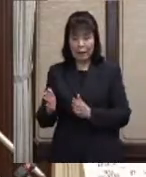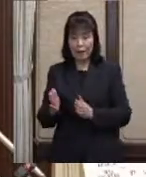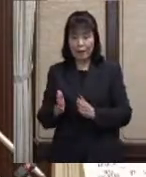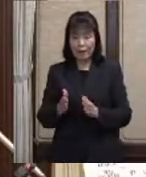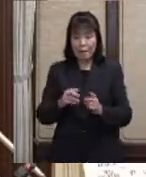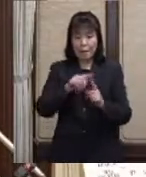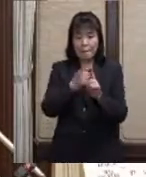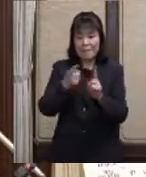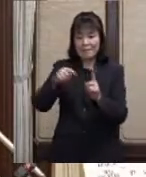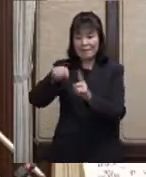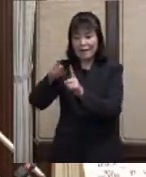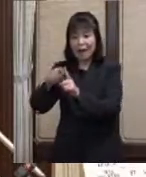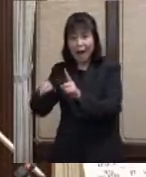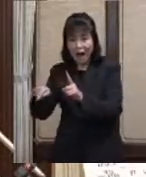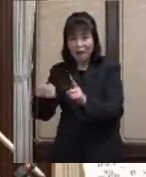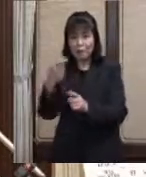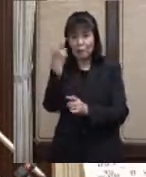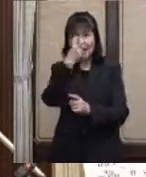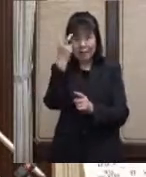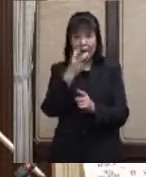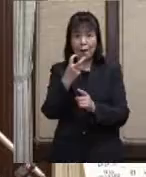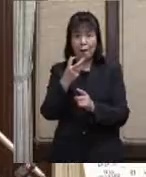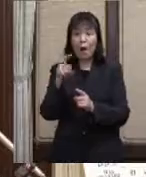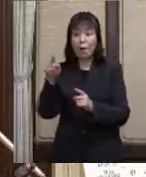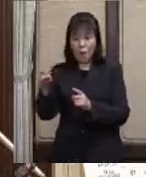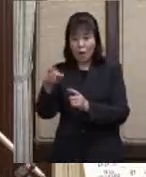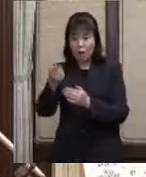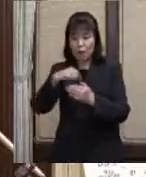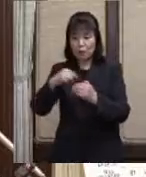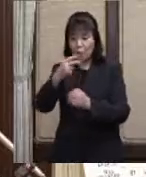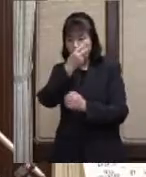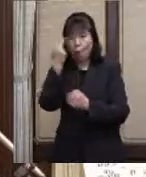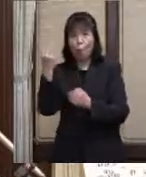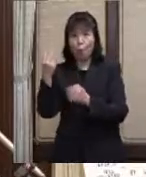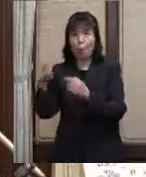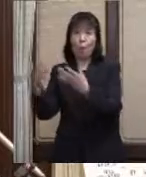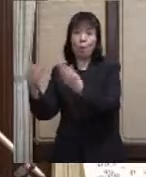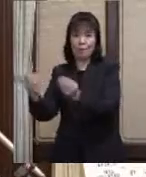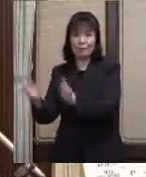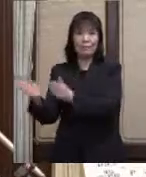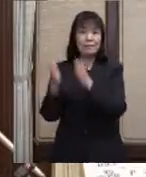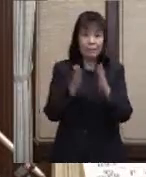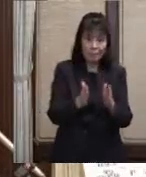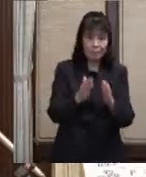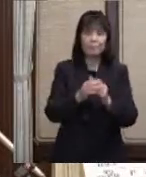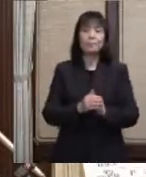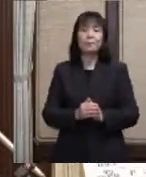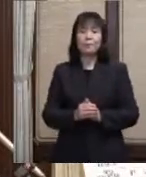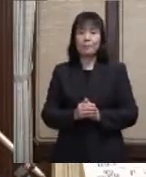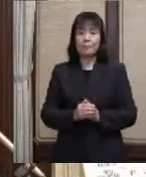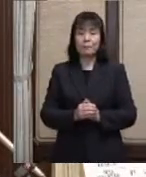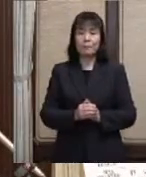この PCR 検査なんですが、以上で一国高校の関係は以上なんですが、